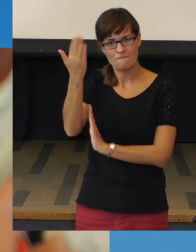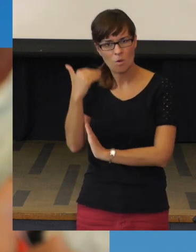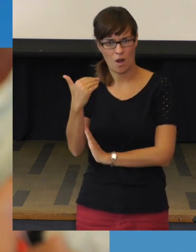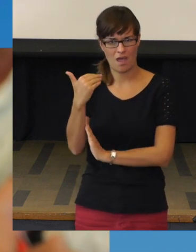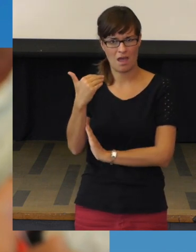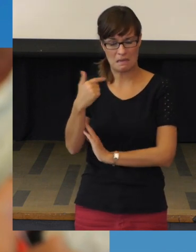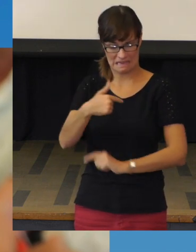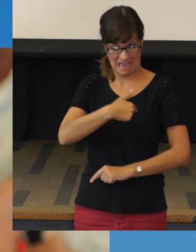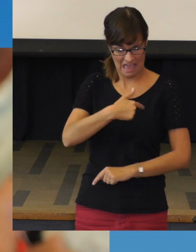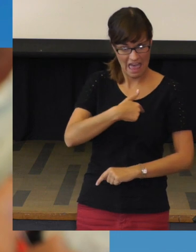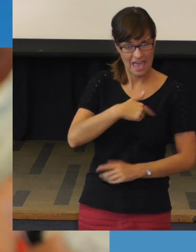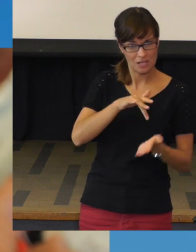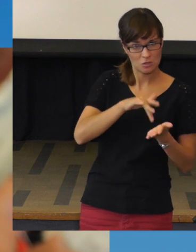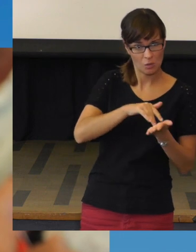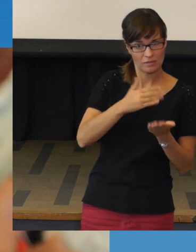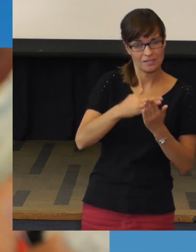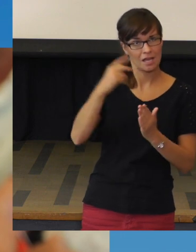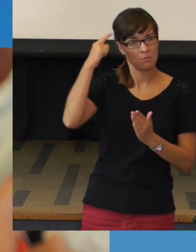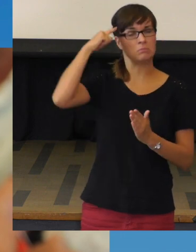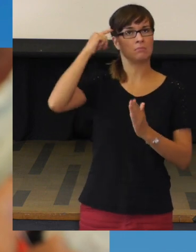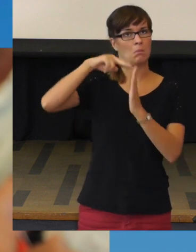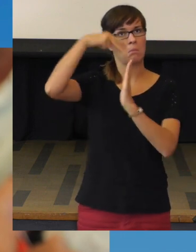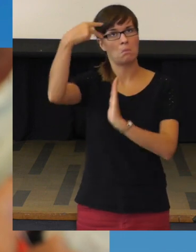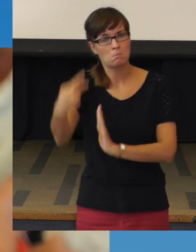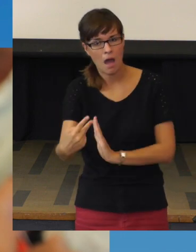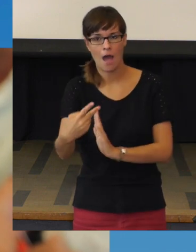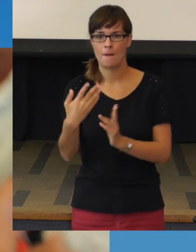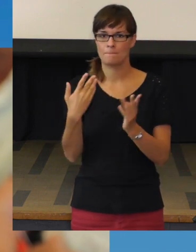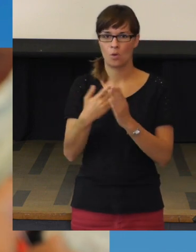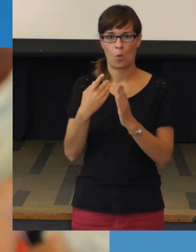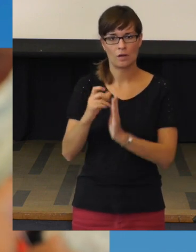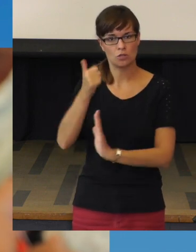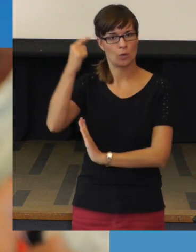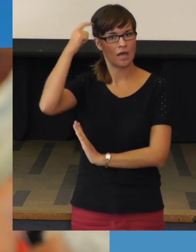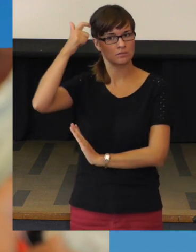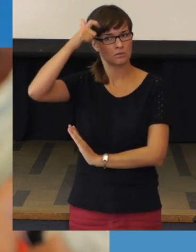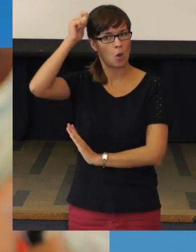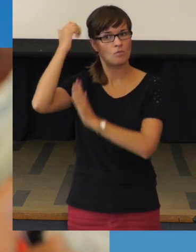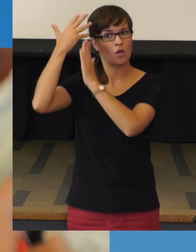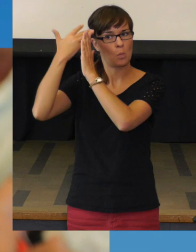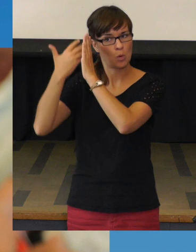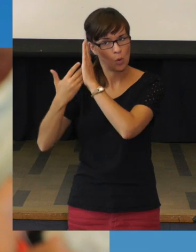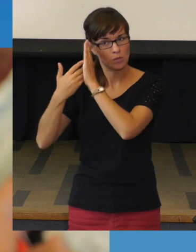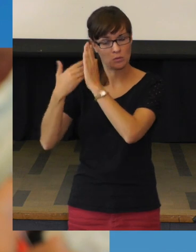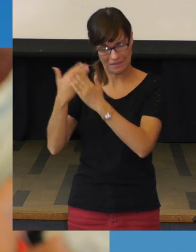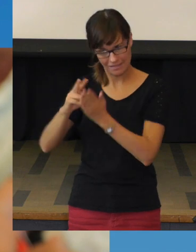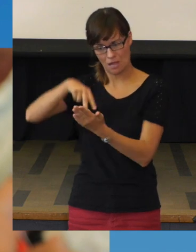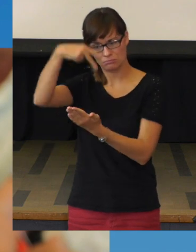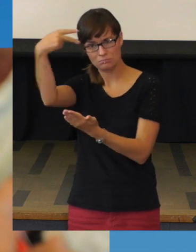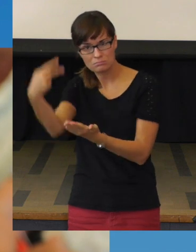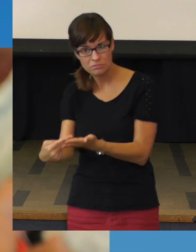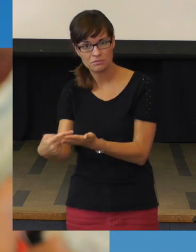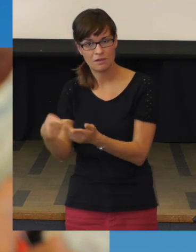Kopf gewesen, der jetzt die Blutung hatte, dass das ein